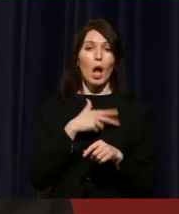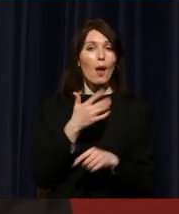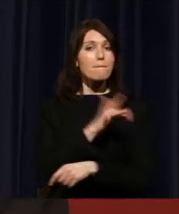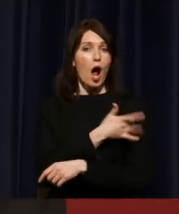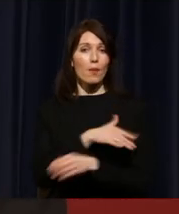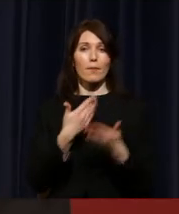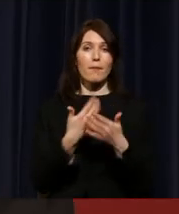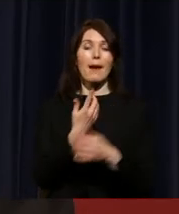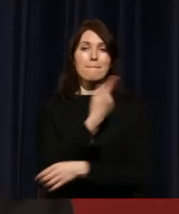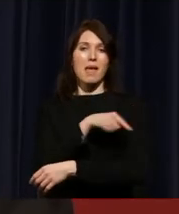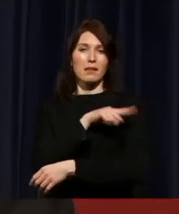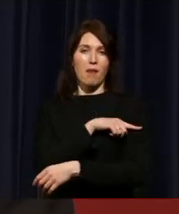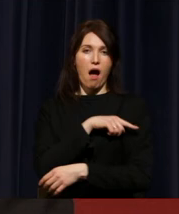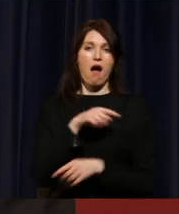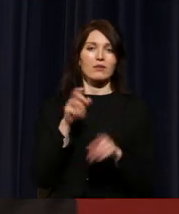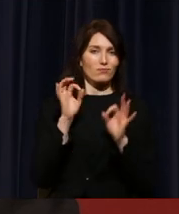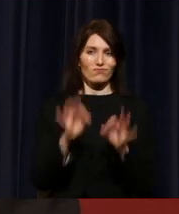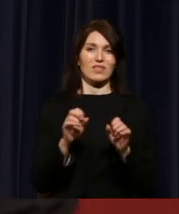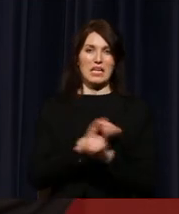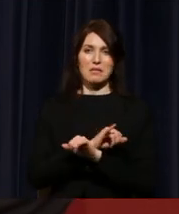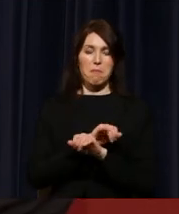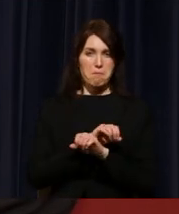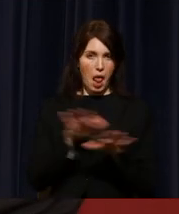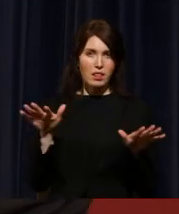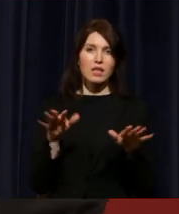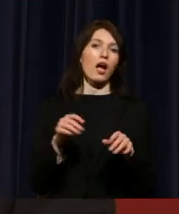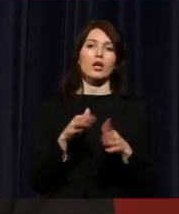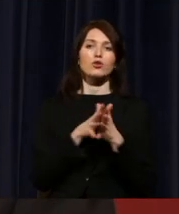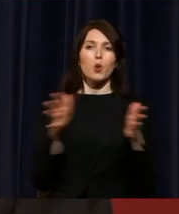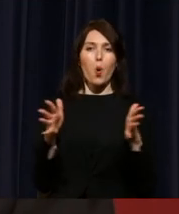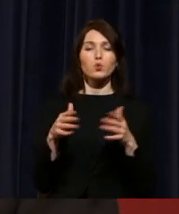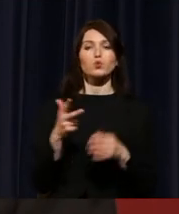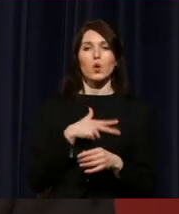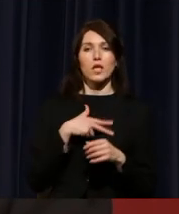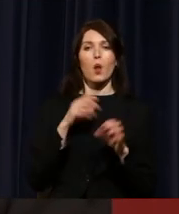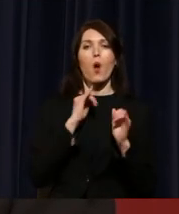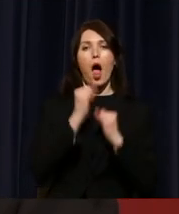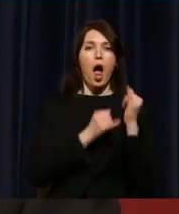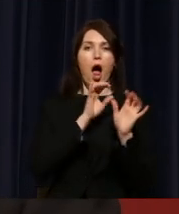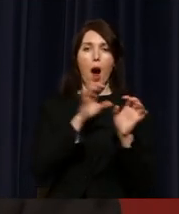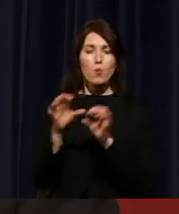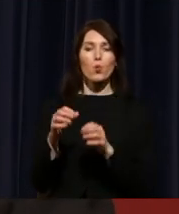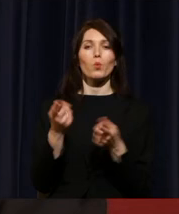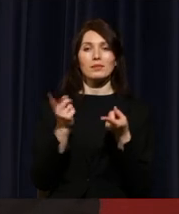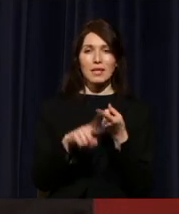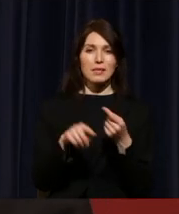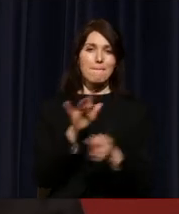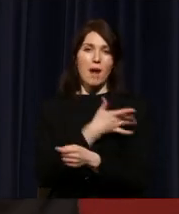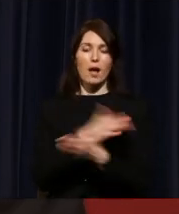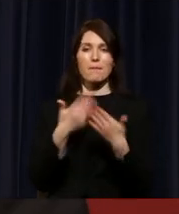Nu, piemēram, medmāsas noteikti tas ir izplatītākais, kas daudzos, kur ir ar sociālo aprūpi saistītajos pakalpojumos, tojos